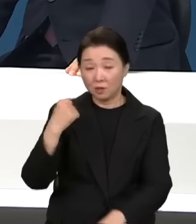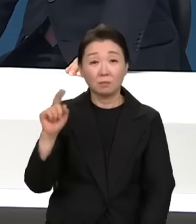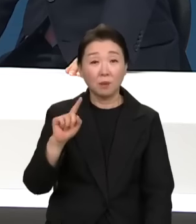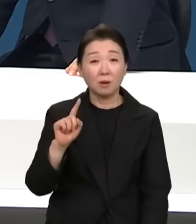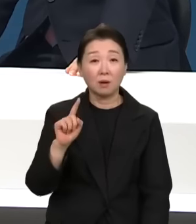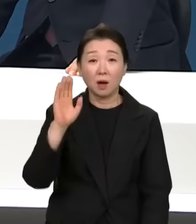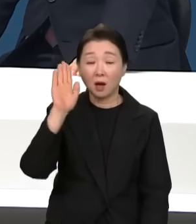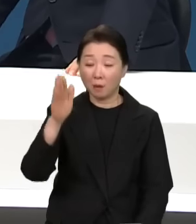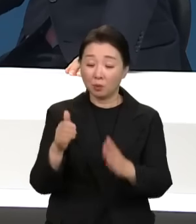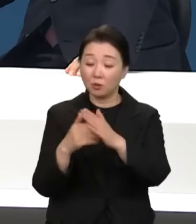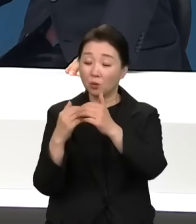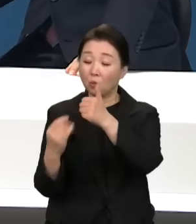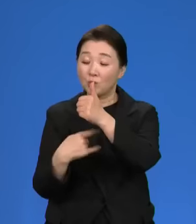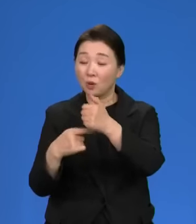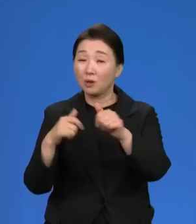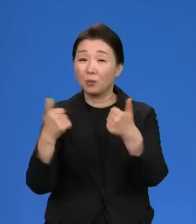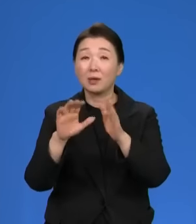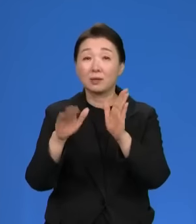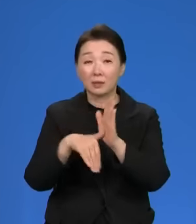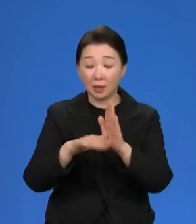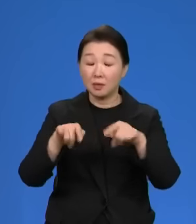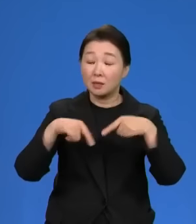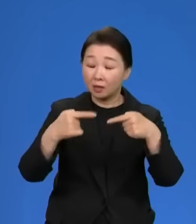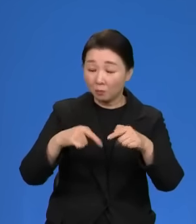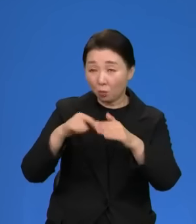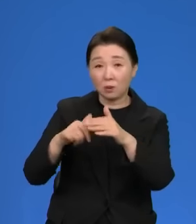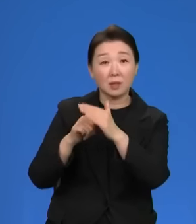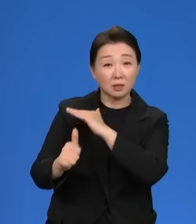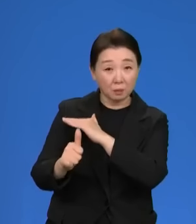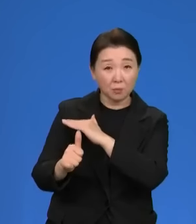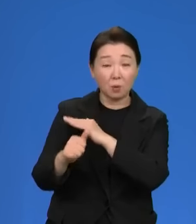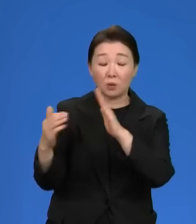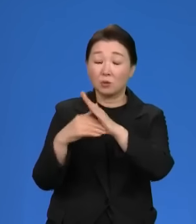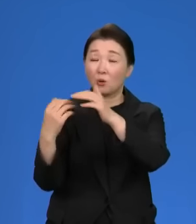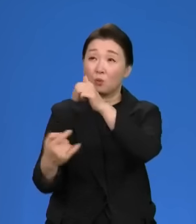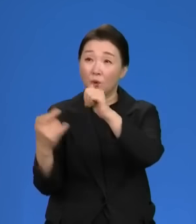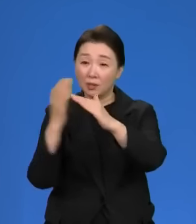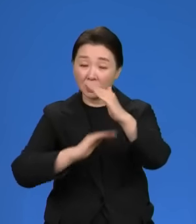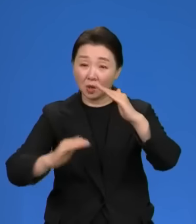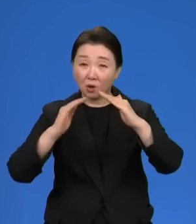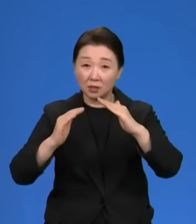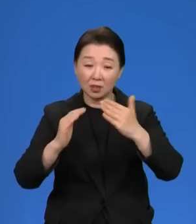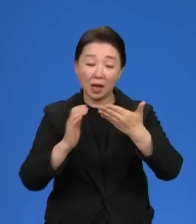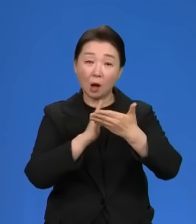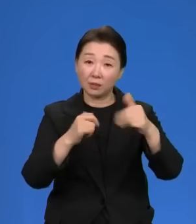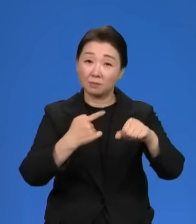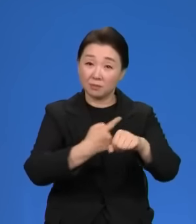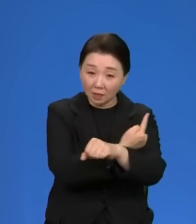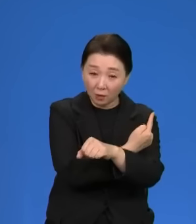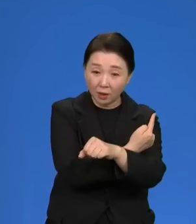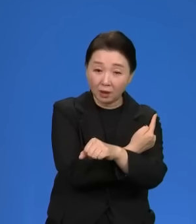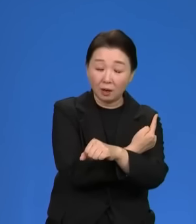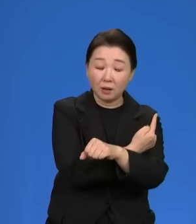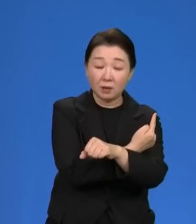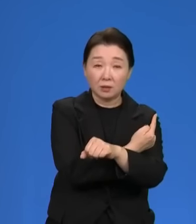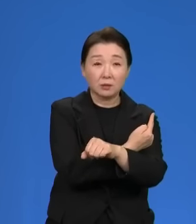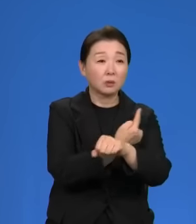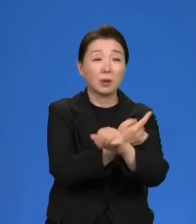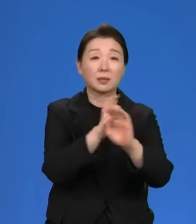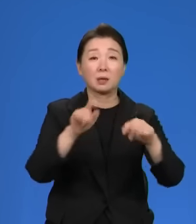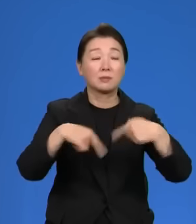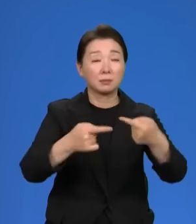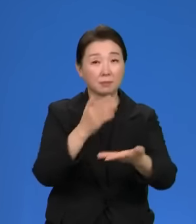앞으로 최고위원회의에 대표, 원내대표, 그 최고위원 같은 이런 정식 멤버 9명을 제외하고는 참석을 못하게 할 수